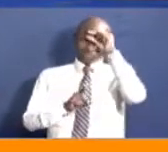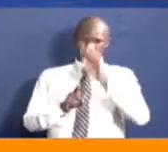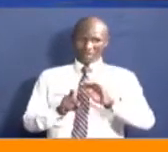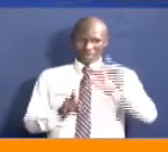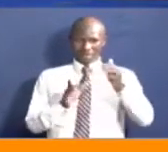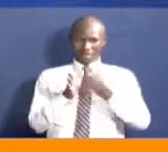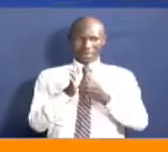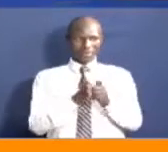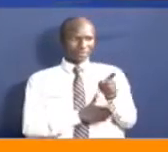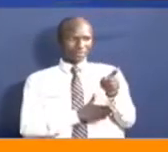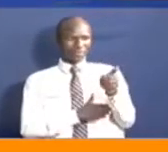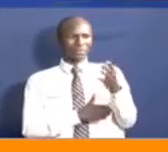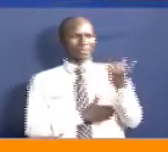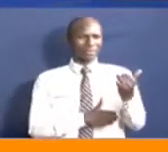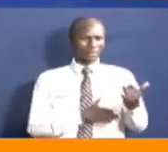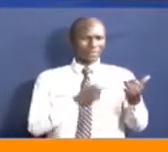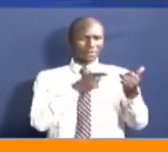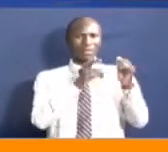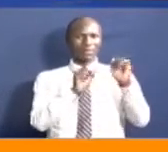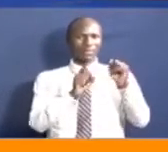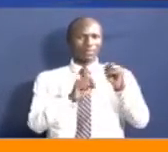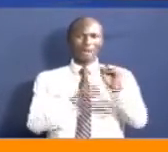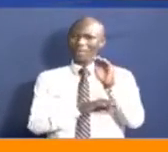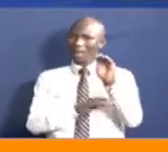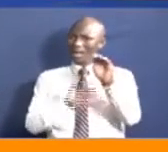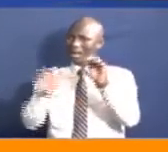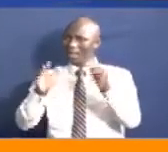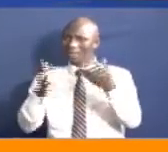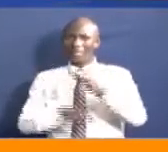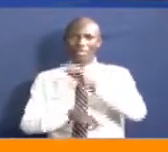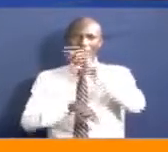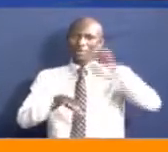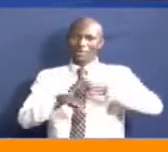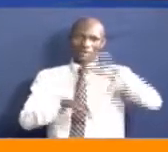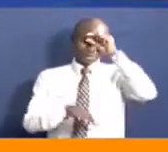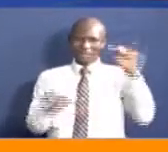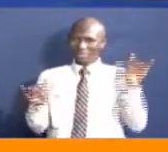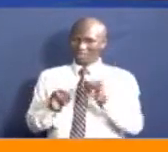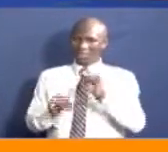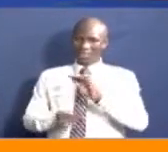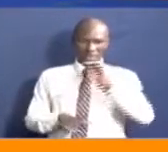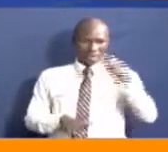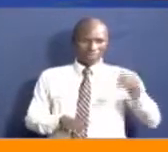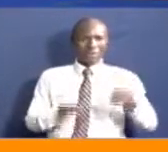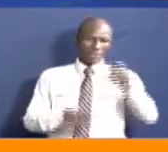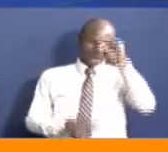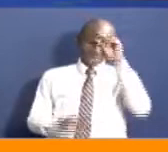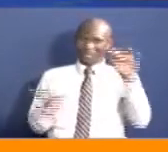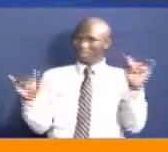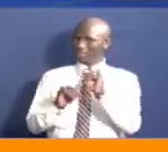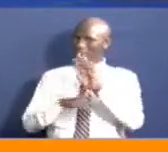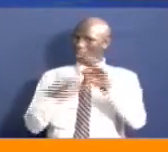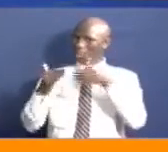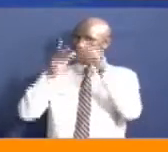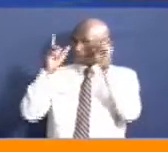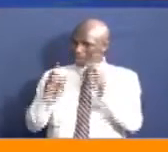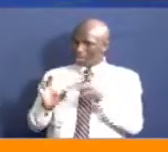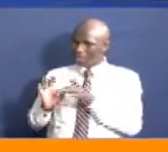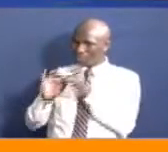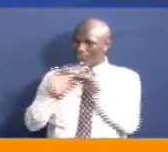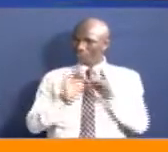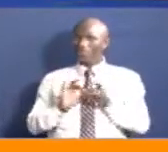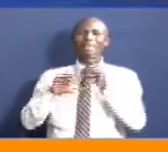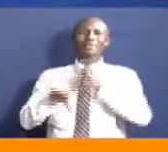ya masako ni waviki ya kwethe wa jumia ukole kwe silikali nene undomona silikali siya kaundi hivi kie kweke hithi angwata ni